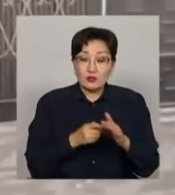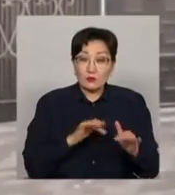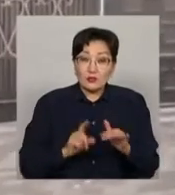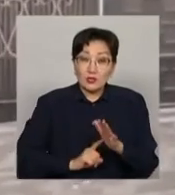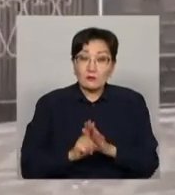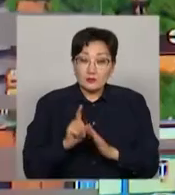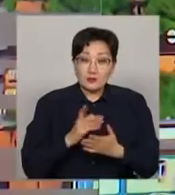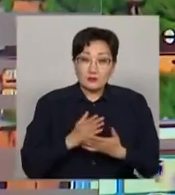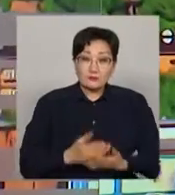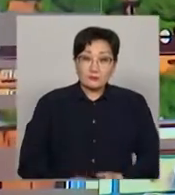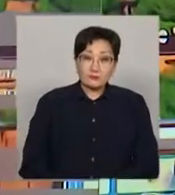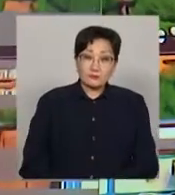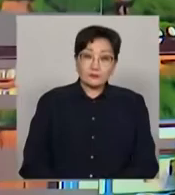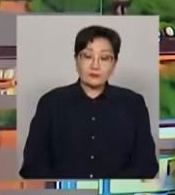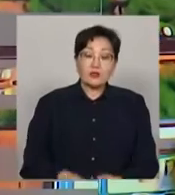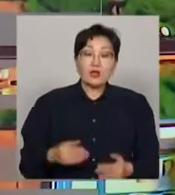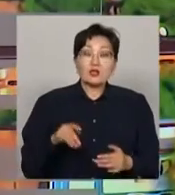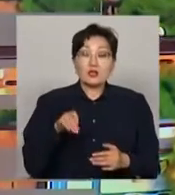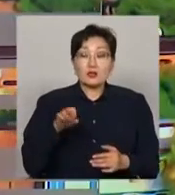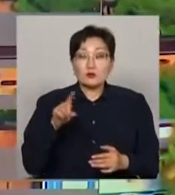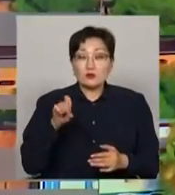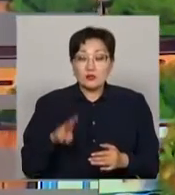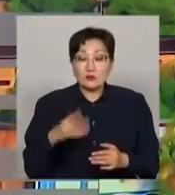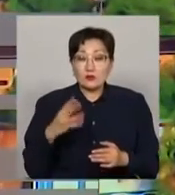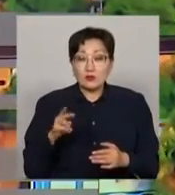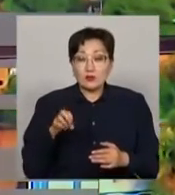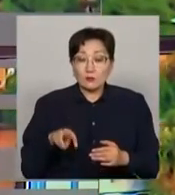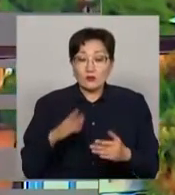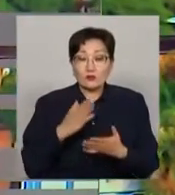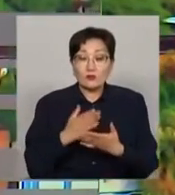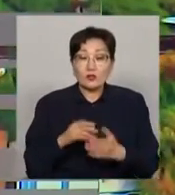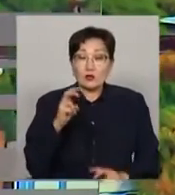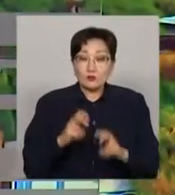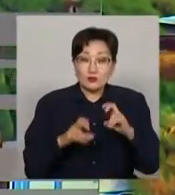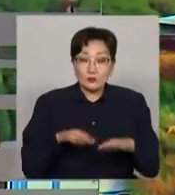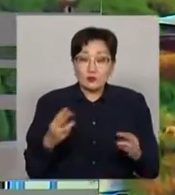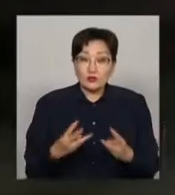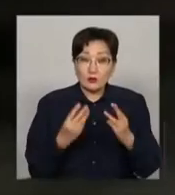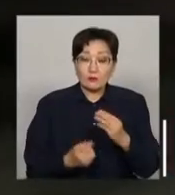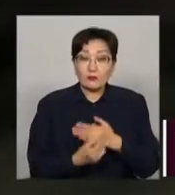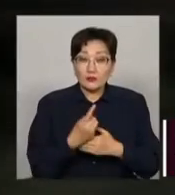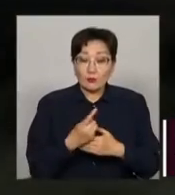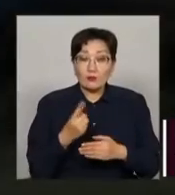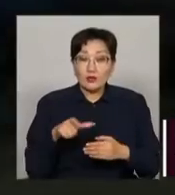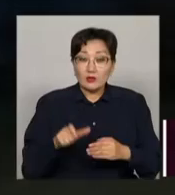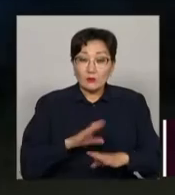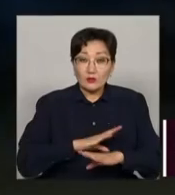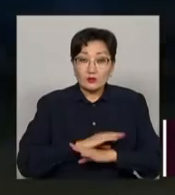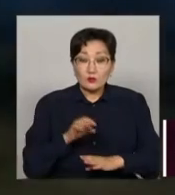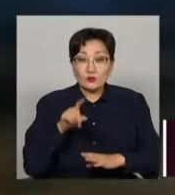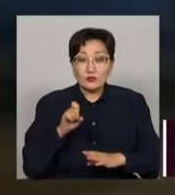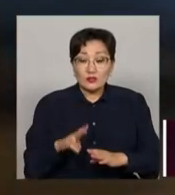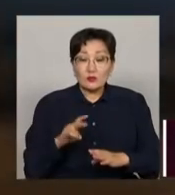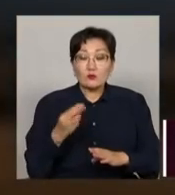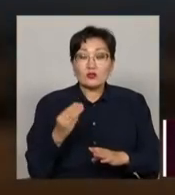басталды. Жаңа өзеннен 40 шақырым жерде орналасқан өндіріс ошағында өрт шығып, бір адам қаза болды. Өзен Мұнайгаз